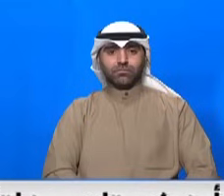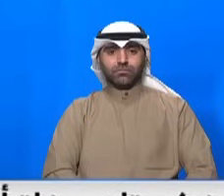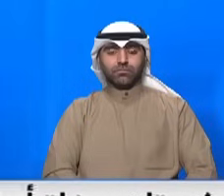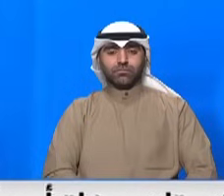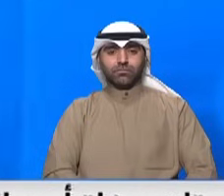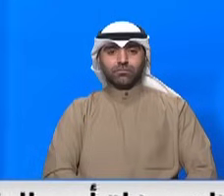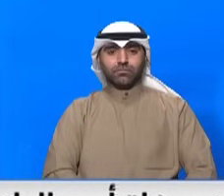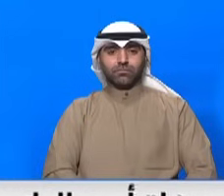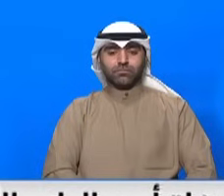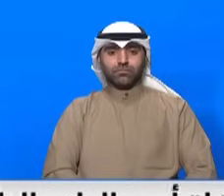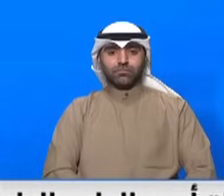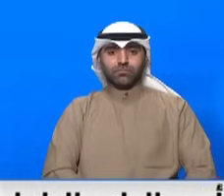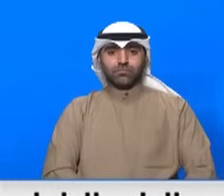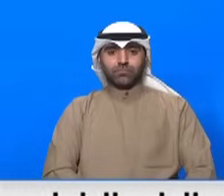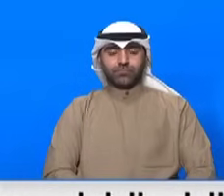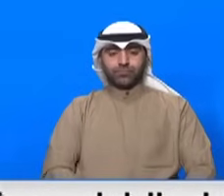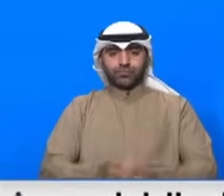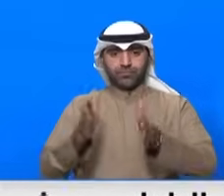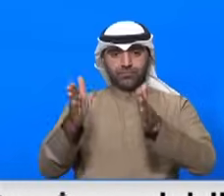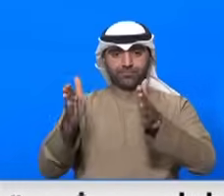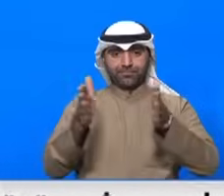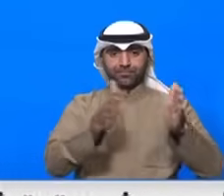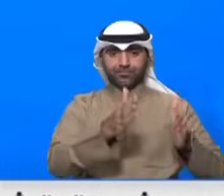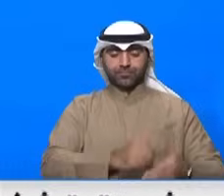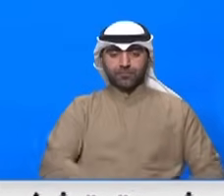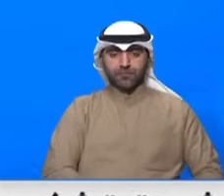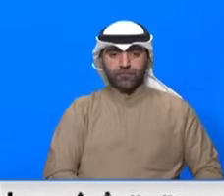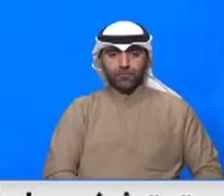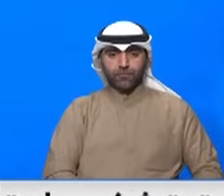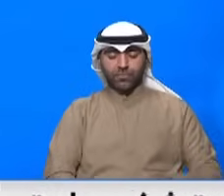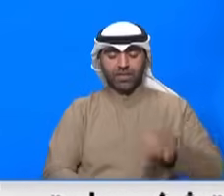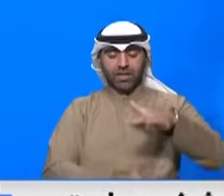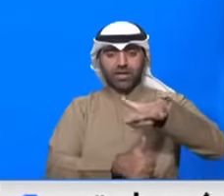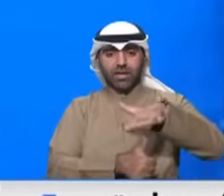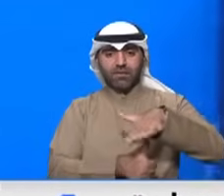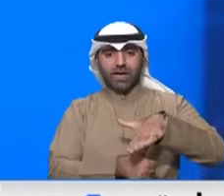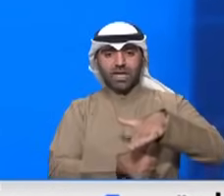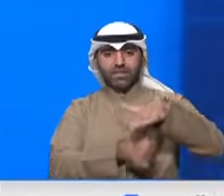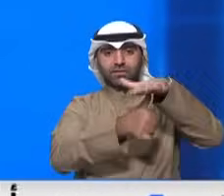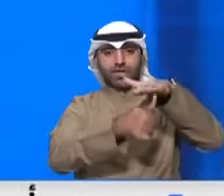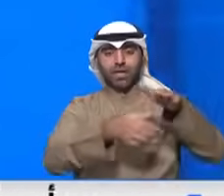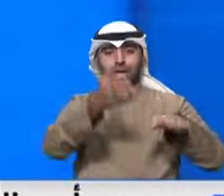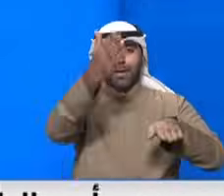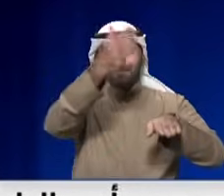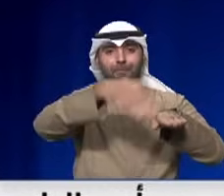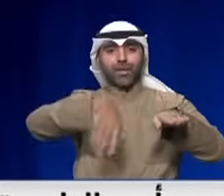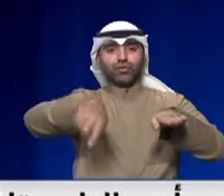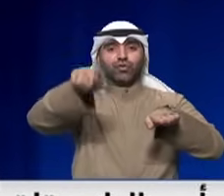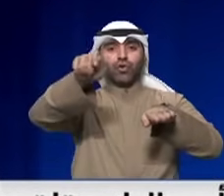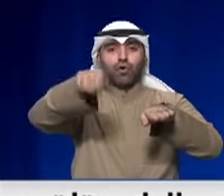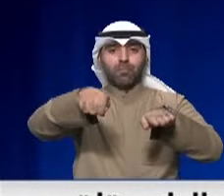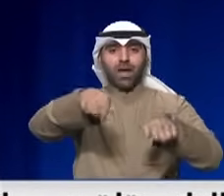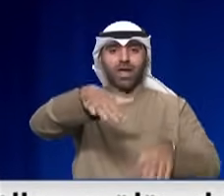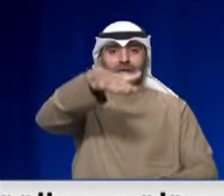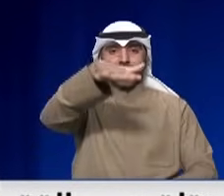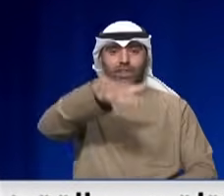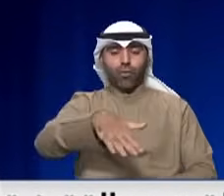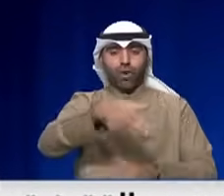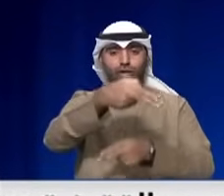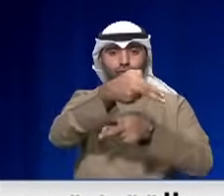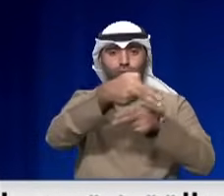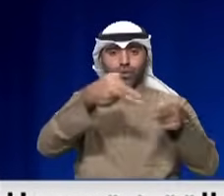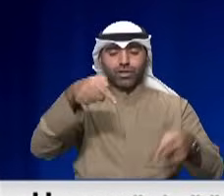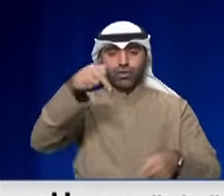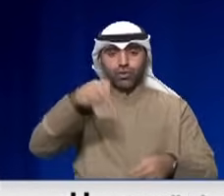الشقيقه وجه رئيس مجلس الامه احمد السعدون اليوم الدعوه لحضور جلسه المجلس الخاصه العلنيه بعد